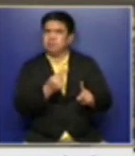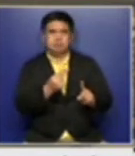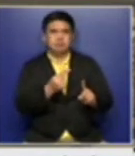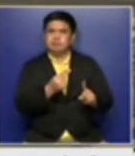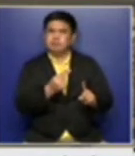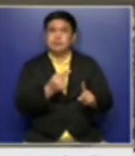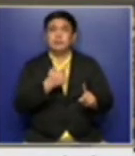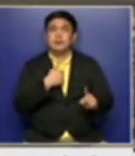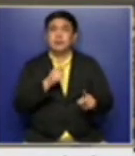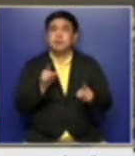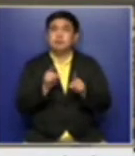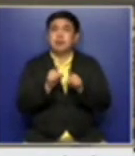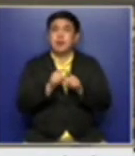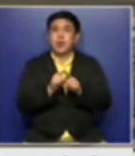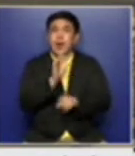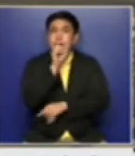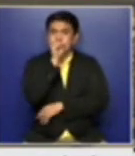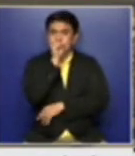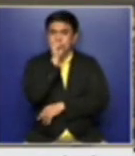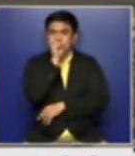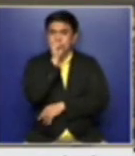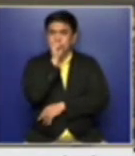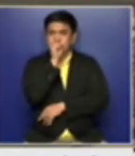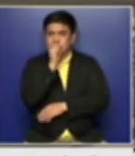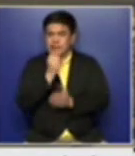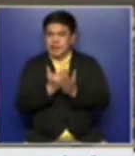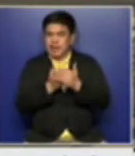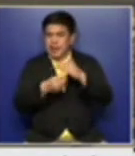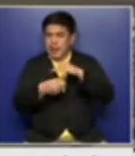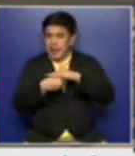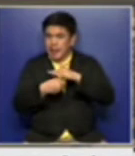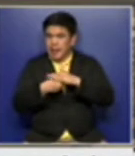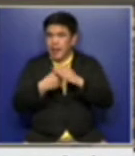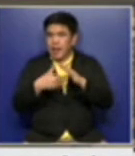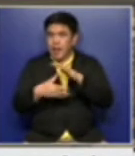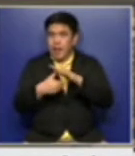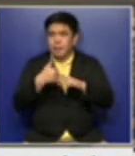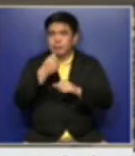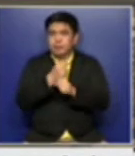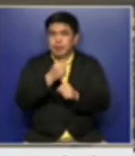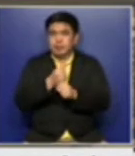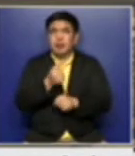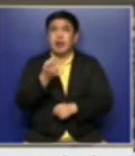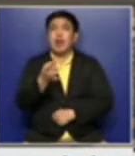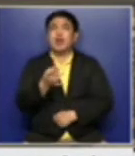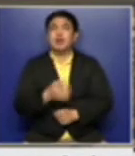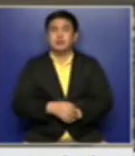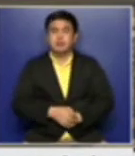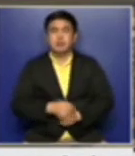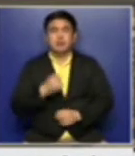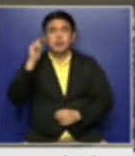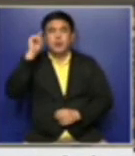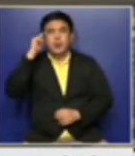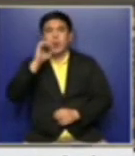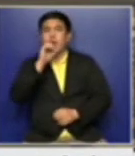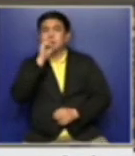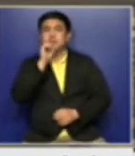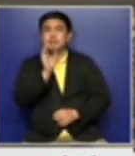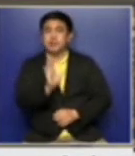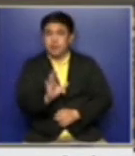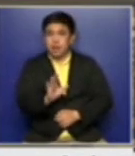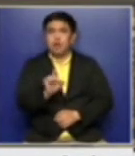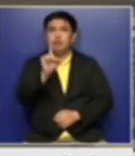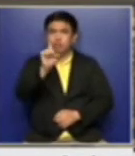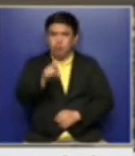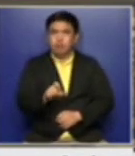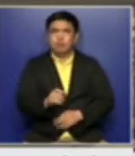ณะเหมือนมีความลับแต่ดิฉันคิดว่ามันไม่ใช่เป็นความลับนะคะเพราะว่าทุกสิ่งทุกอย่